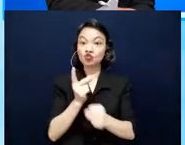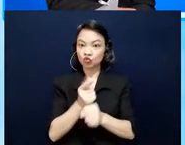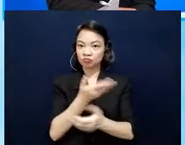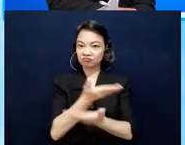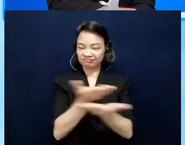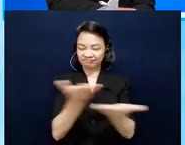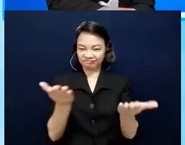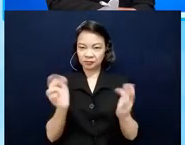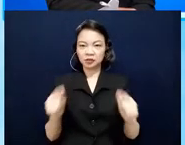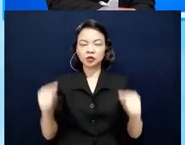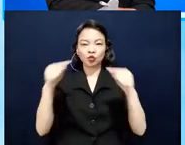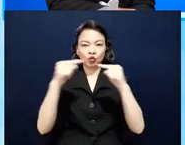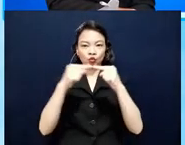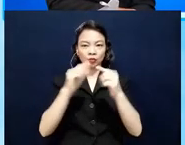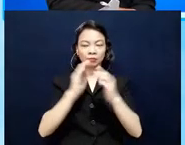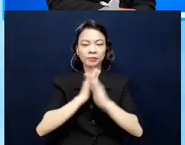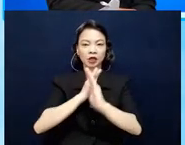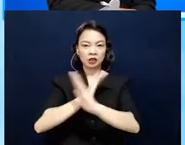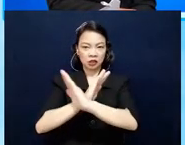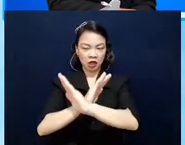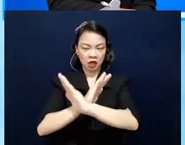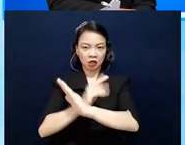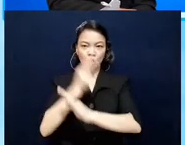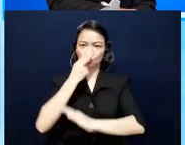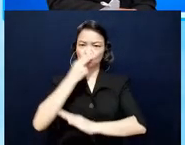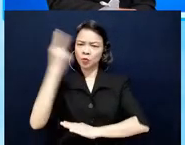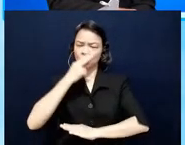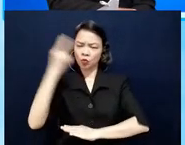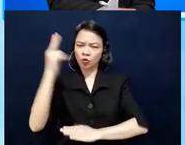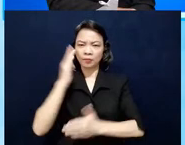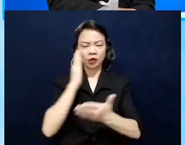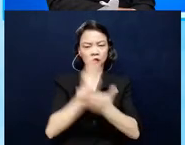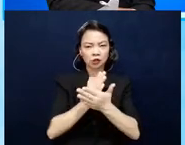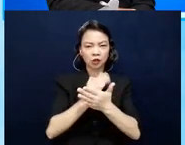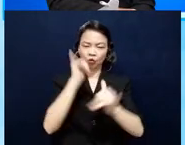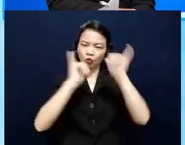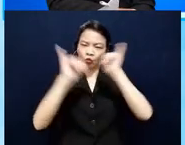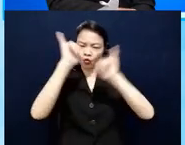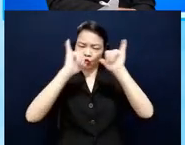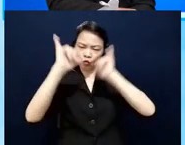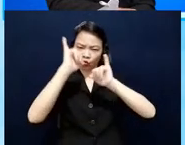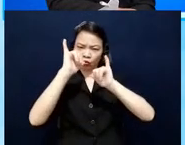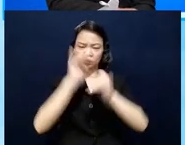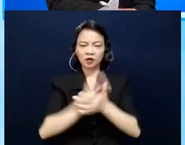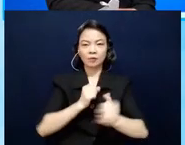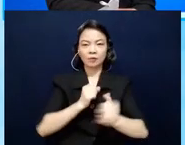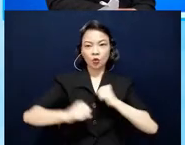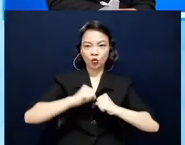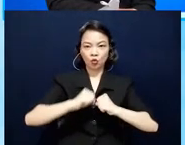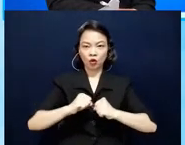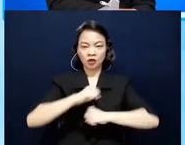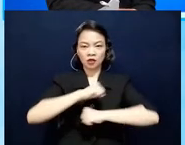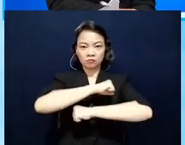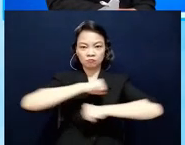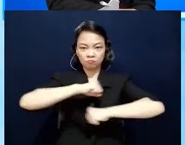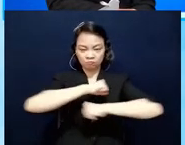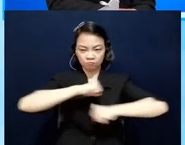dengan penghentian tembakau, penghentian minuman beralkohol, melakukan diet sehat, aktivitas fisik,